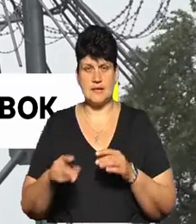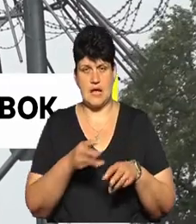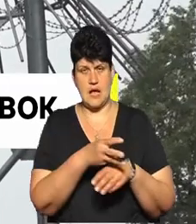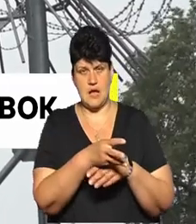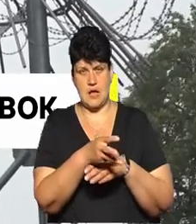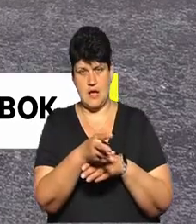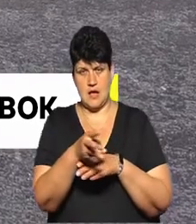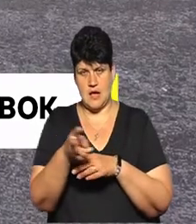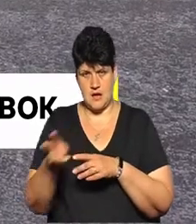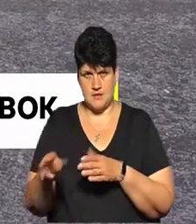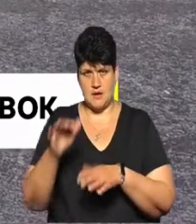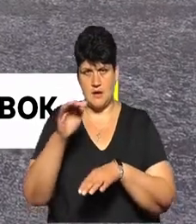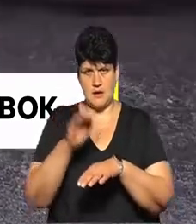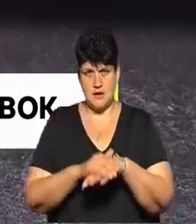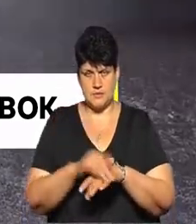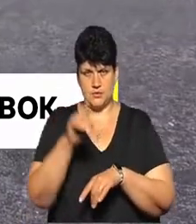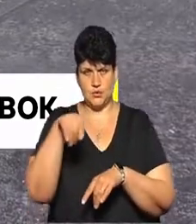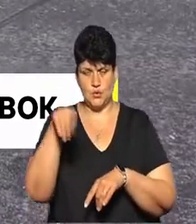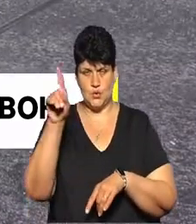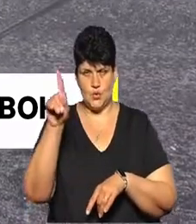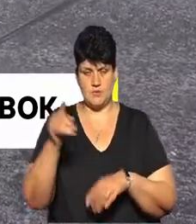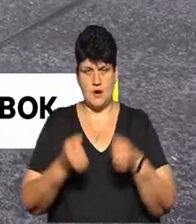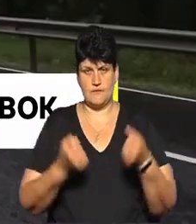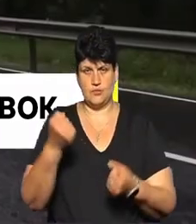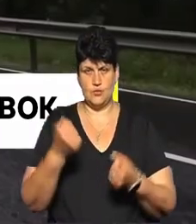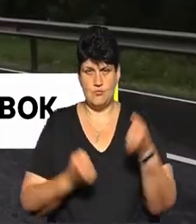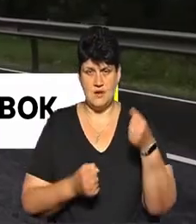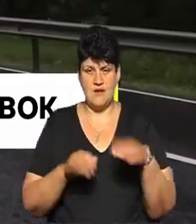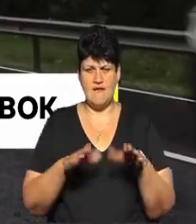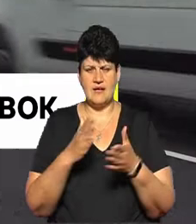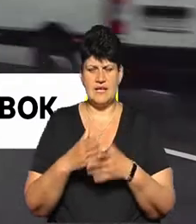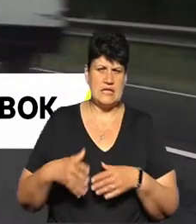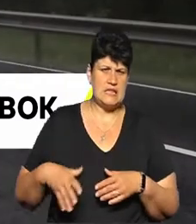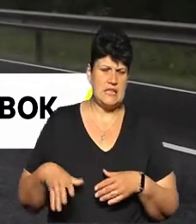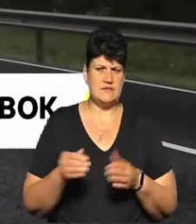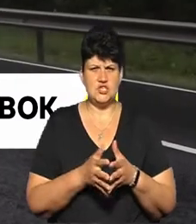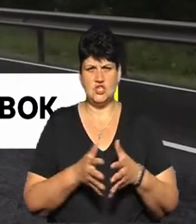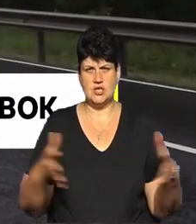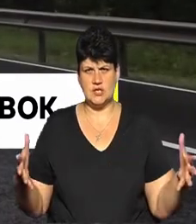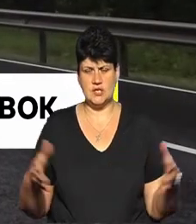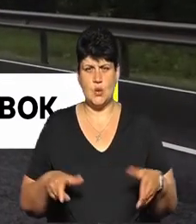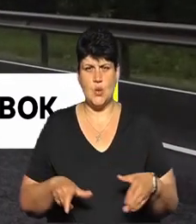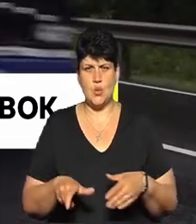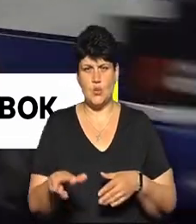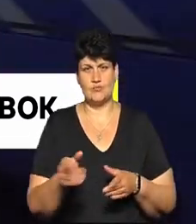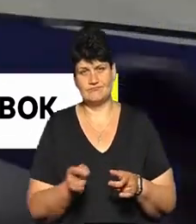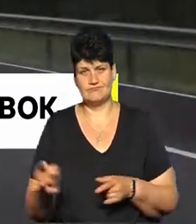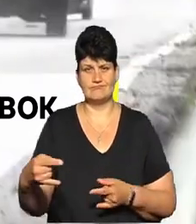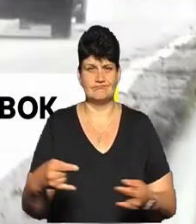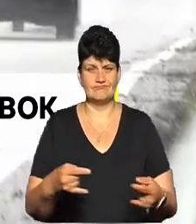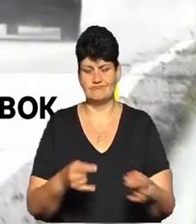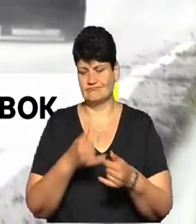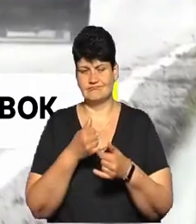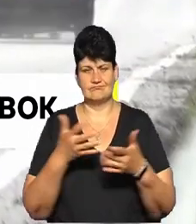номерні знаки автомобілів. Ваги розміщені на всій ширині дороги, каже Микола Довгошия, тому об'їхати їх неможливо. Працює система